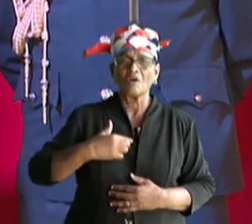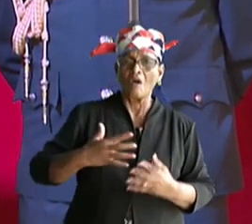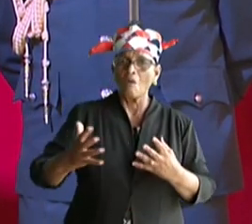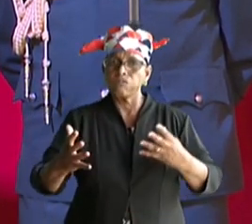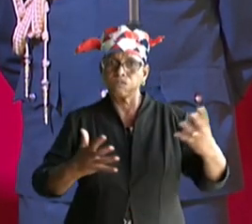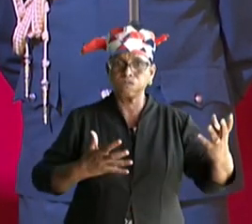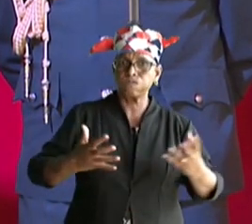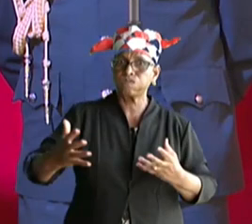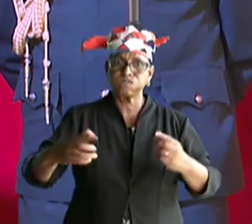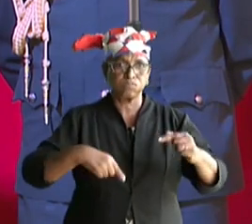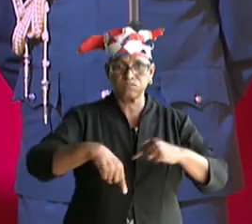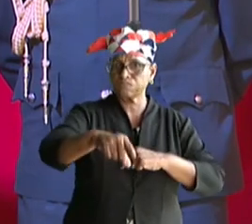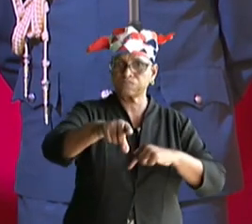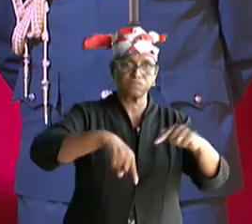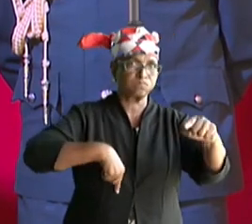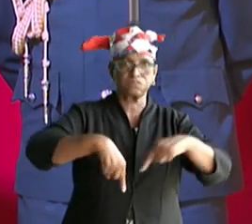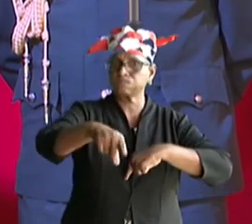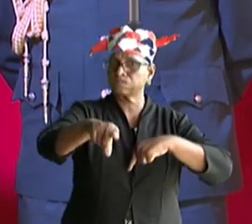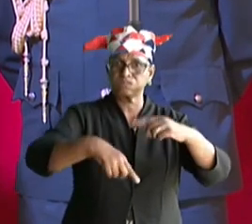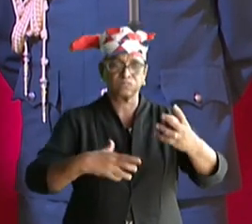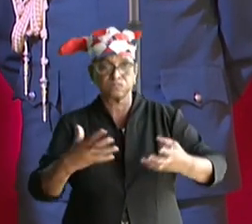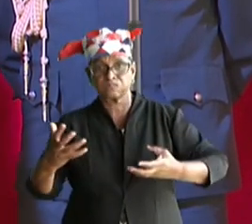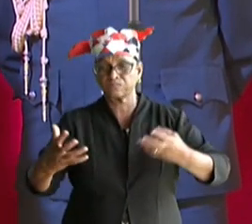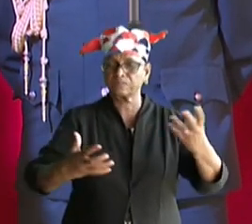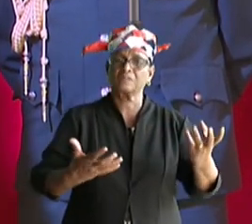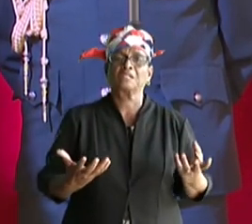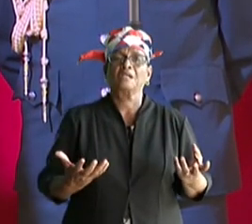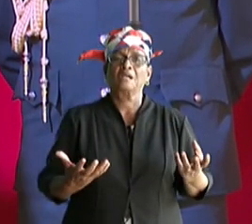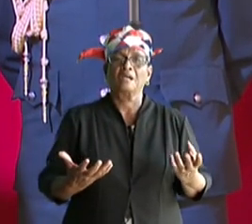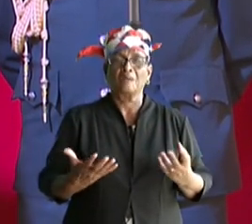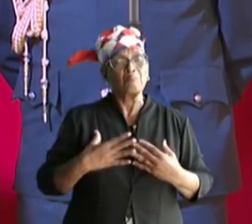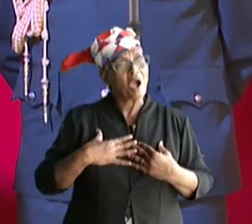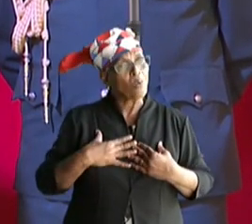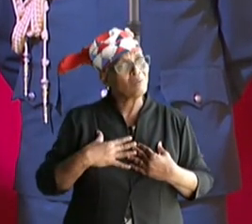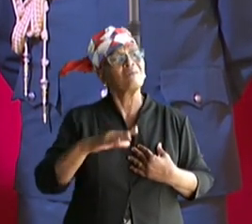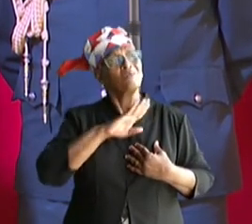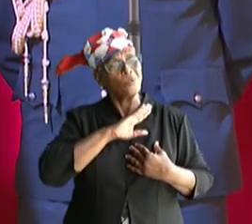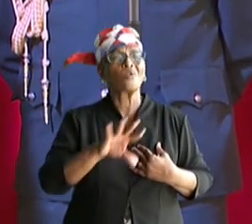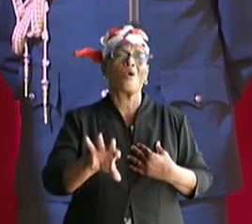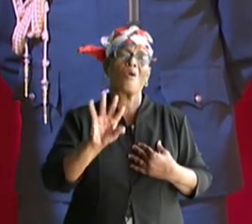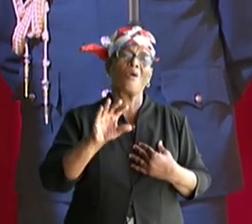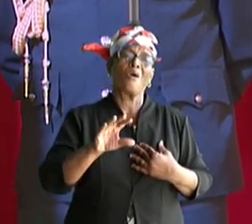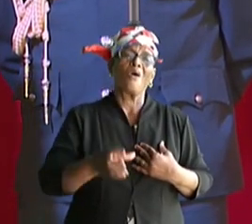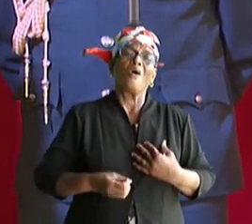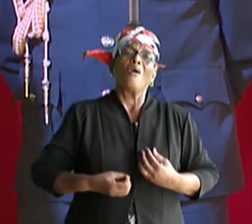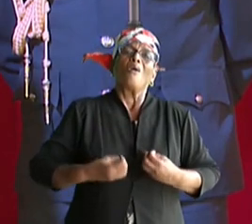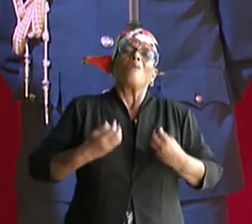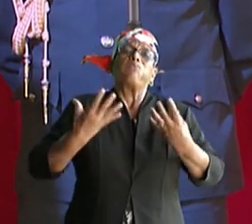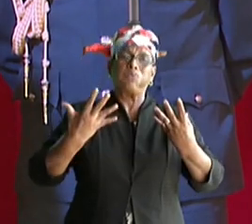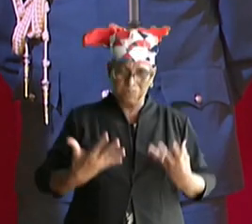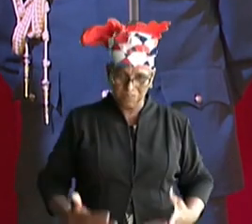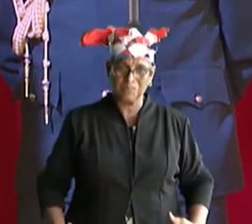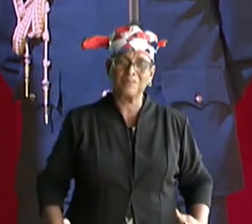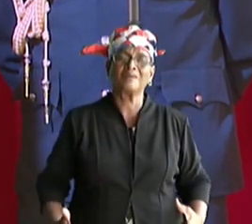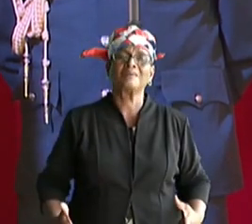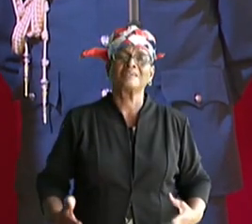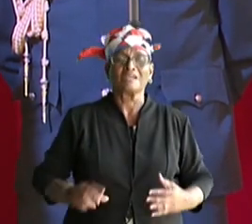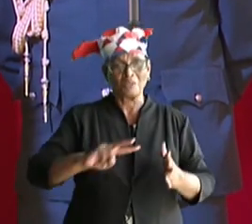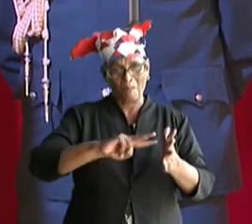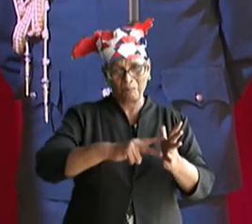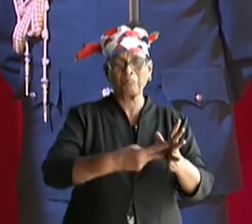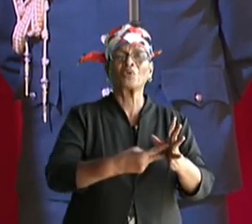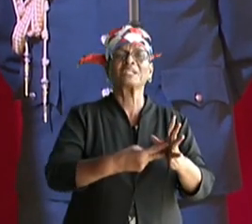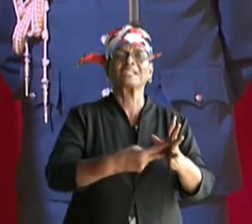aanloop meegemaakt en het was dan ook een opluchting dat onze politieke leiders tot